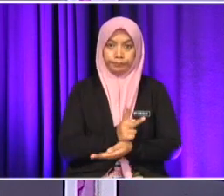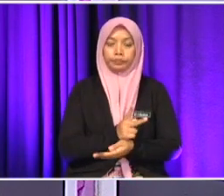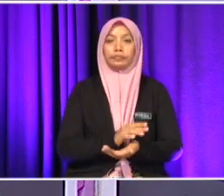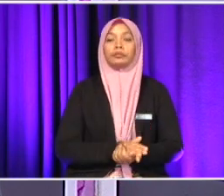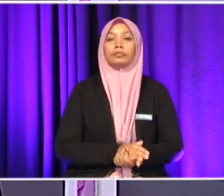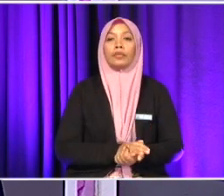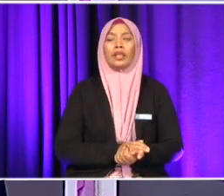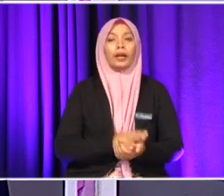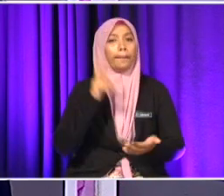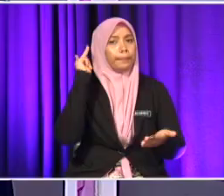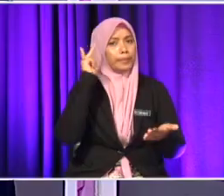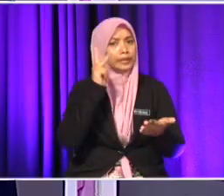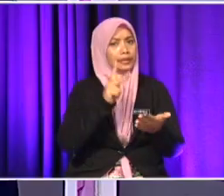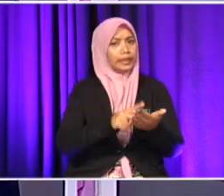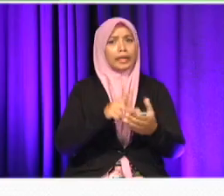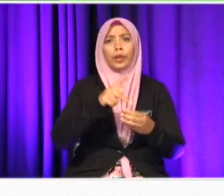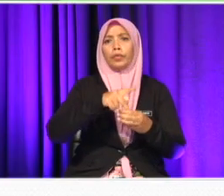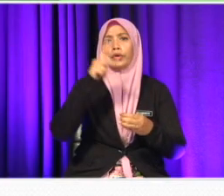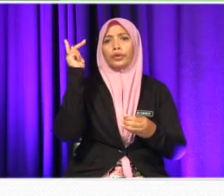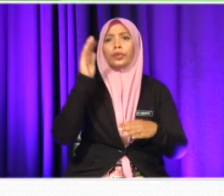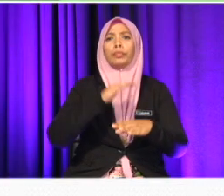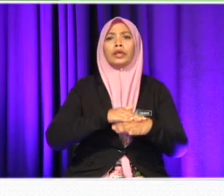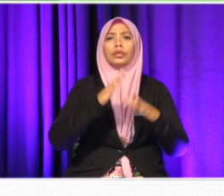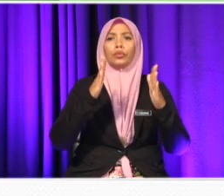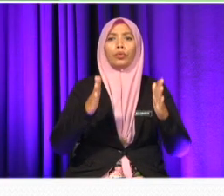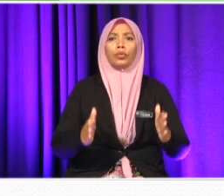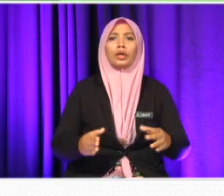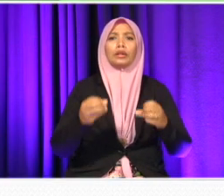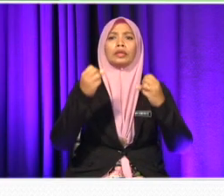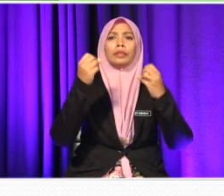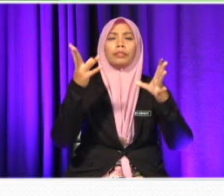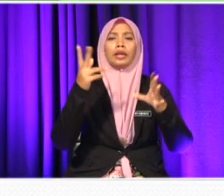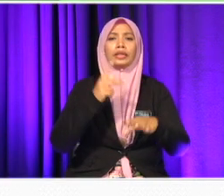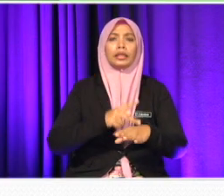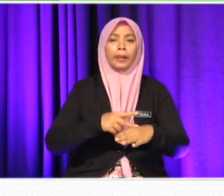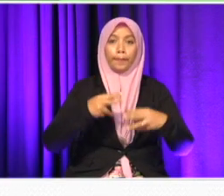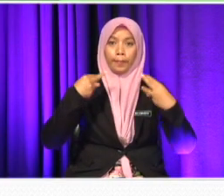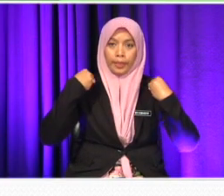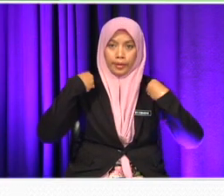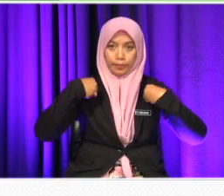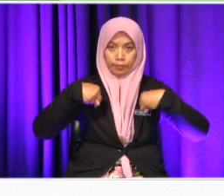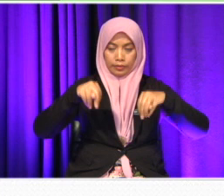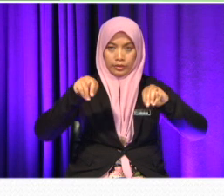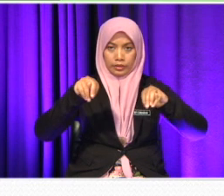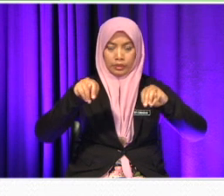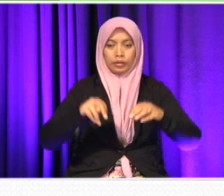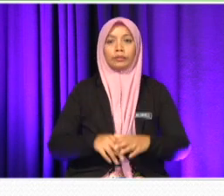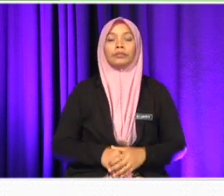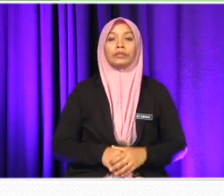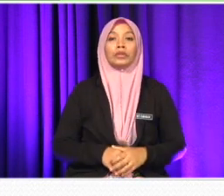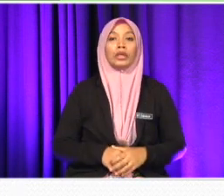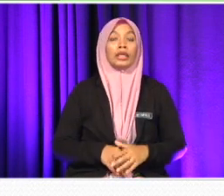pertama memperkenalkan produk kepada orang ramai di pasaran ini mungkin mudah lah dengan teknologi digital kita boleh